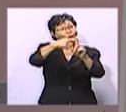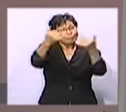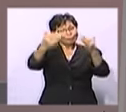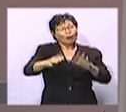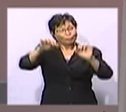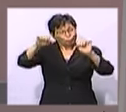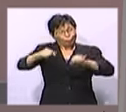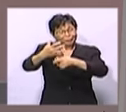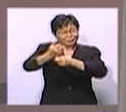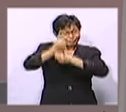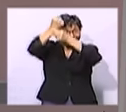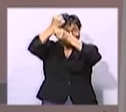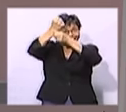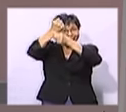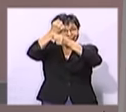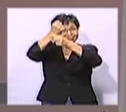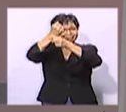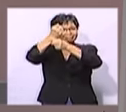mampu melakar kejutan.